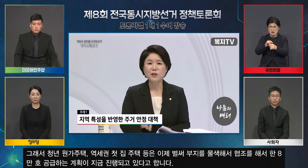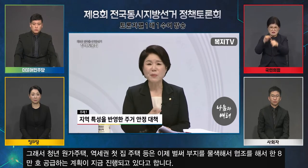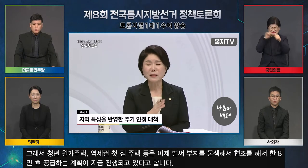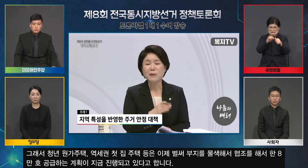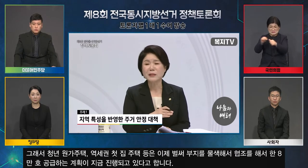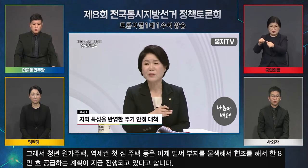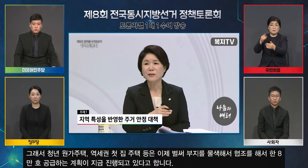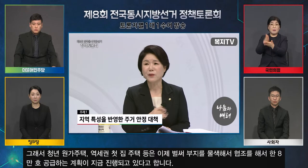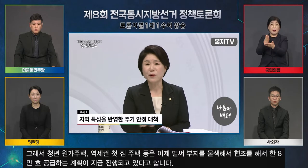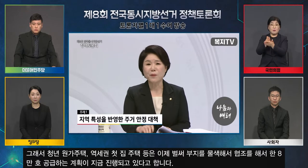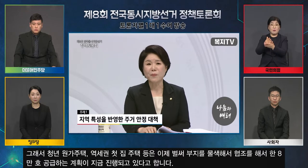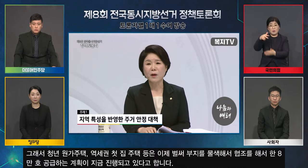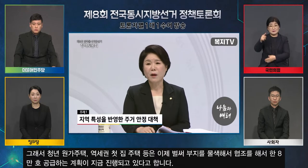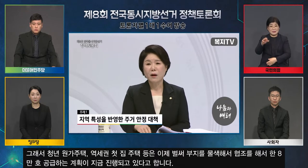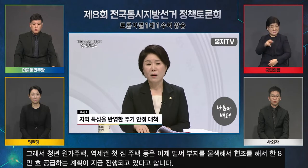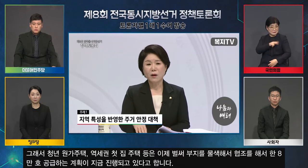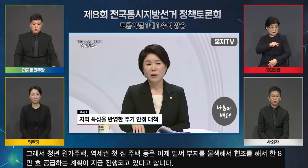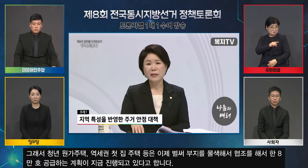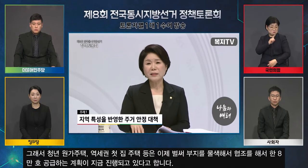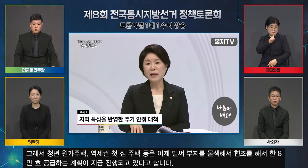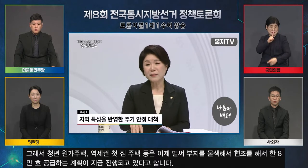장 의원님 말씀하신 것처럼